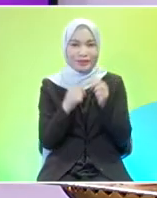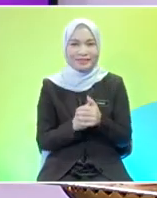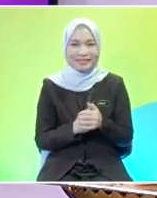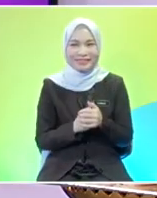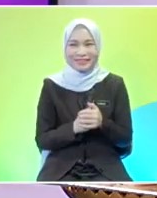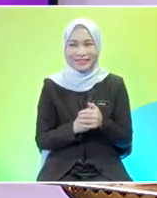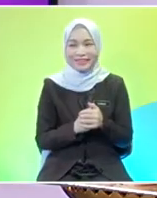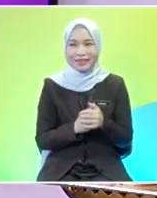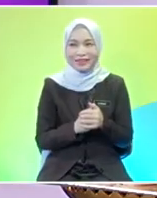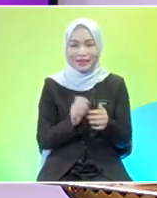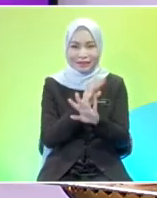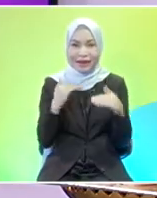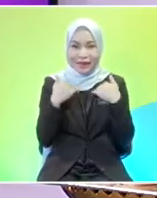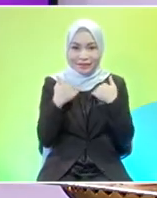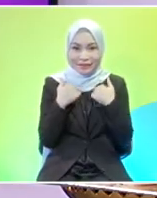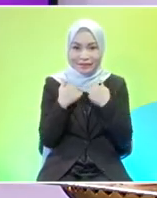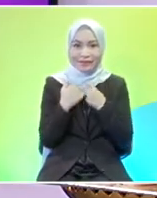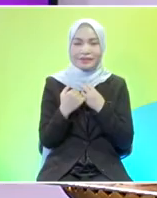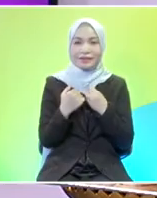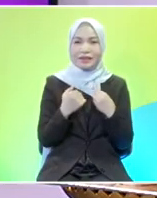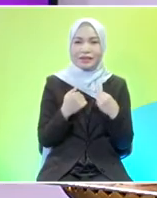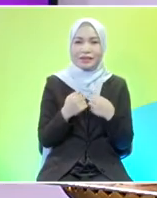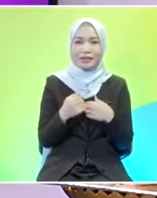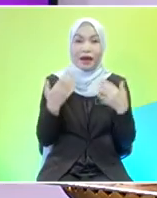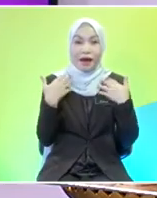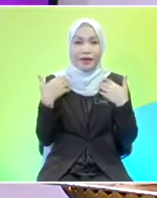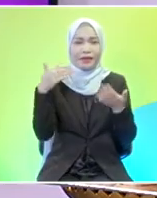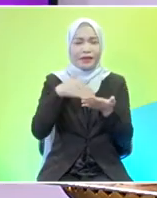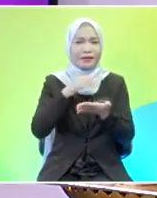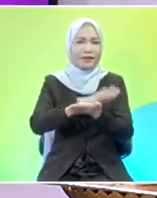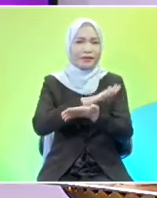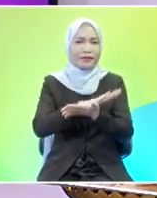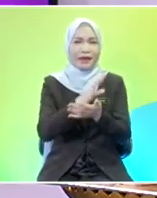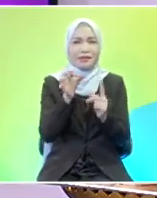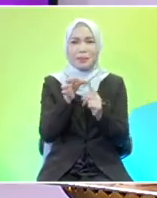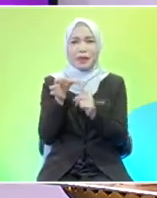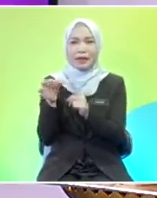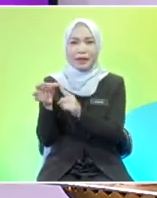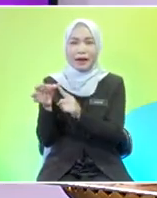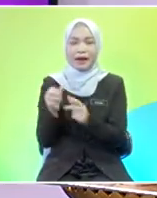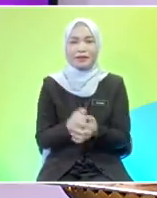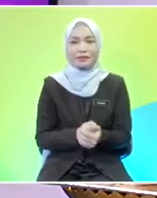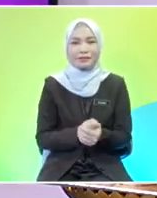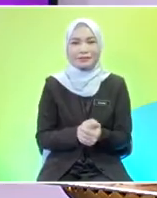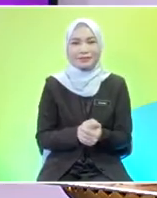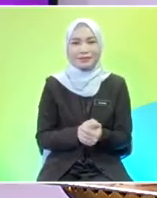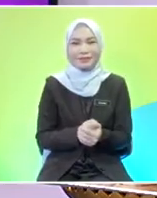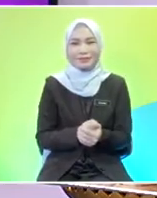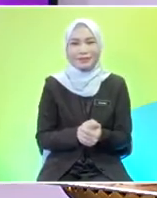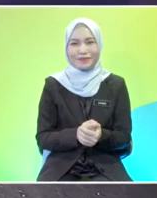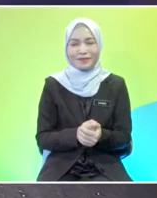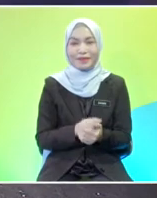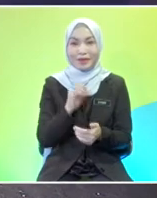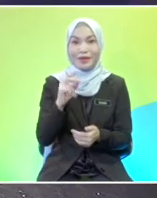Aduh lagi kertas ini dia jago Ah oke